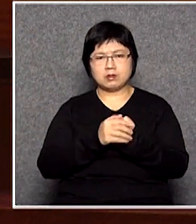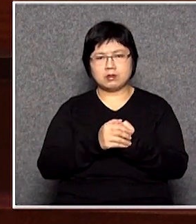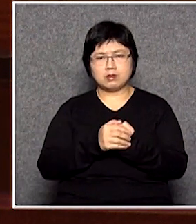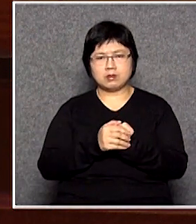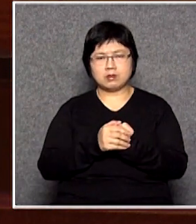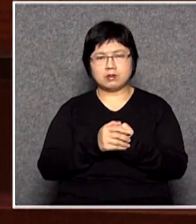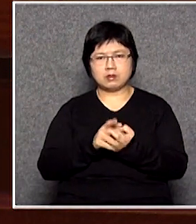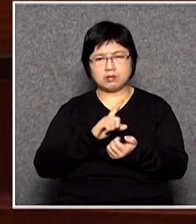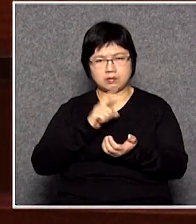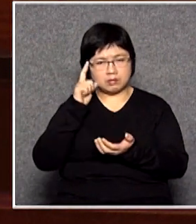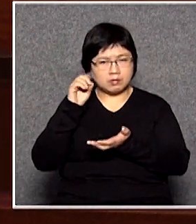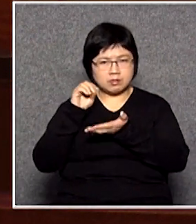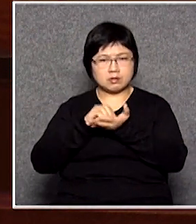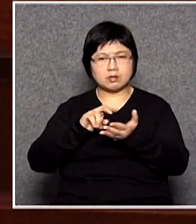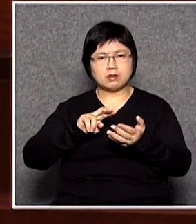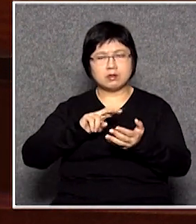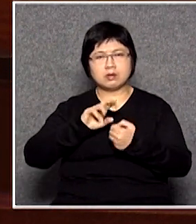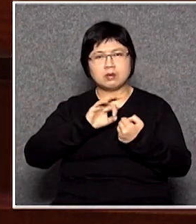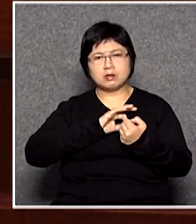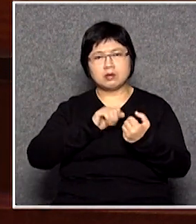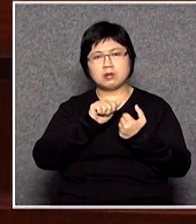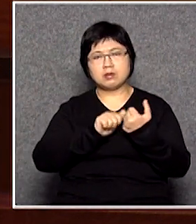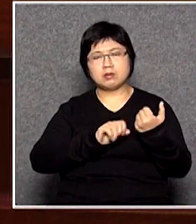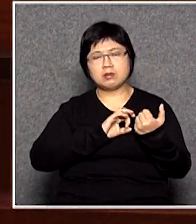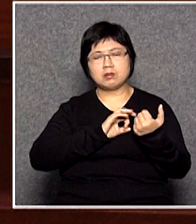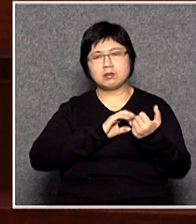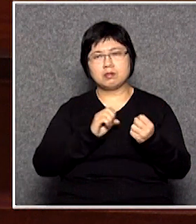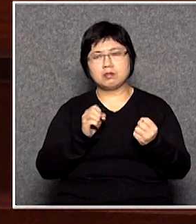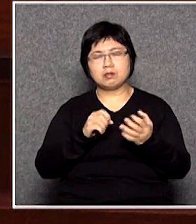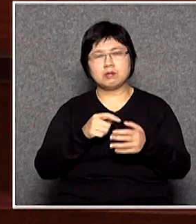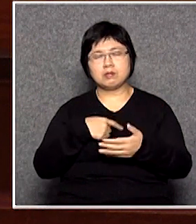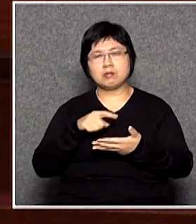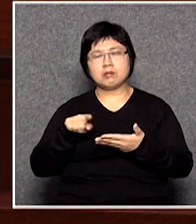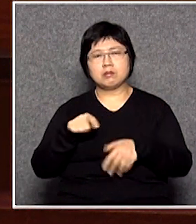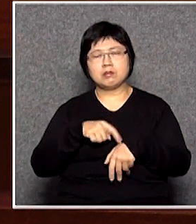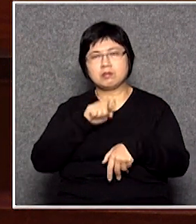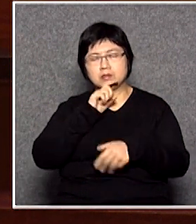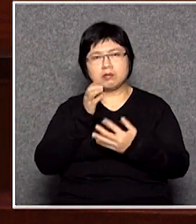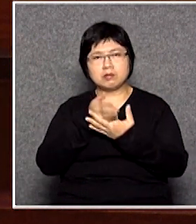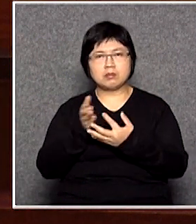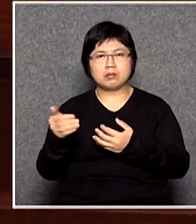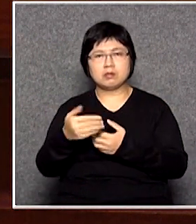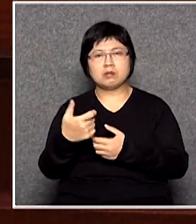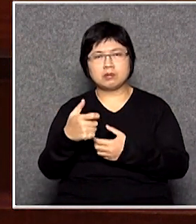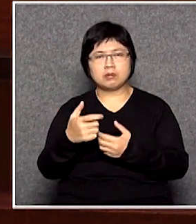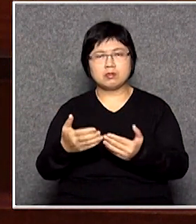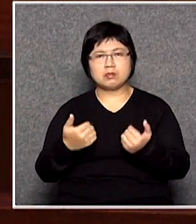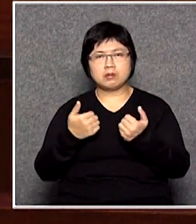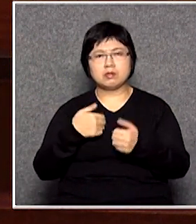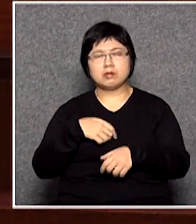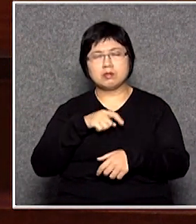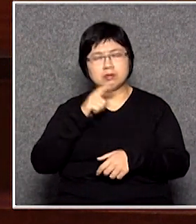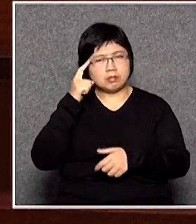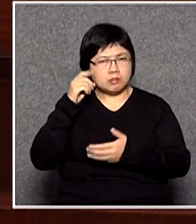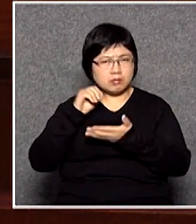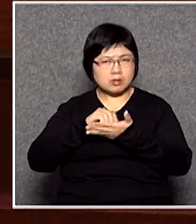判斷他們在立法會或者委員會相關會議所審議的事宜中是否有直接或者間接的金錢利益，如果判斷是